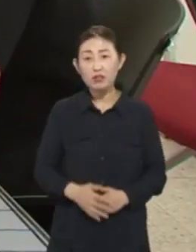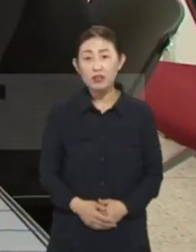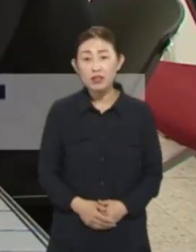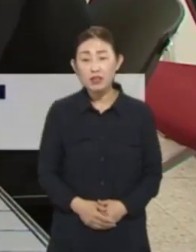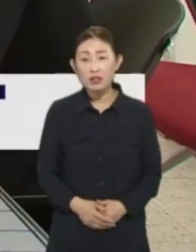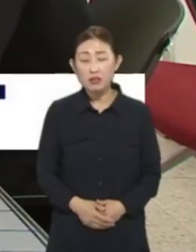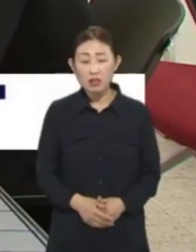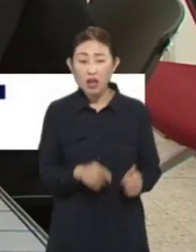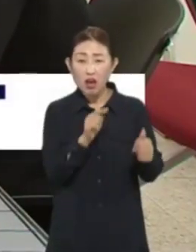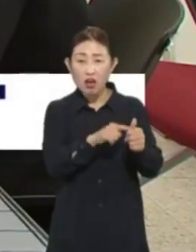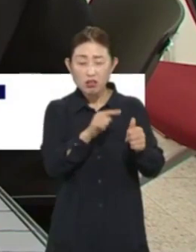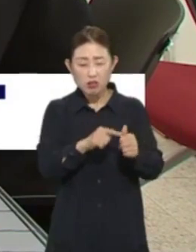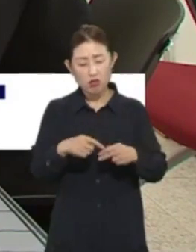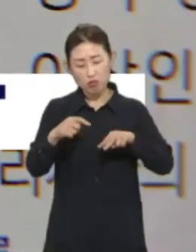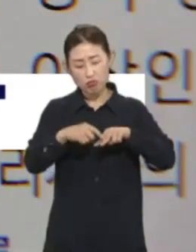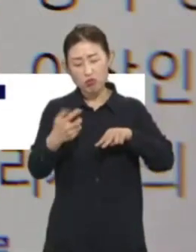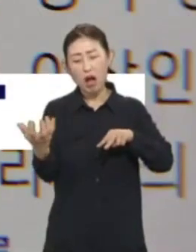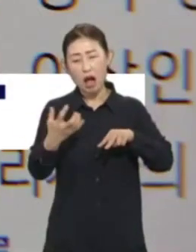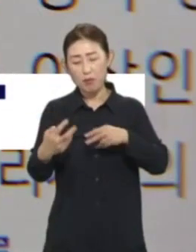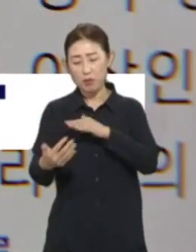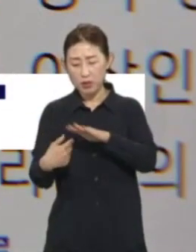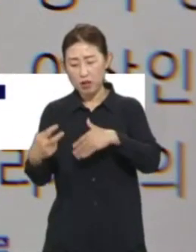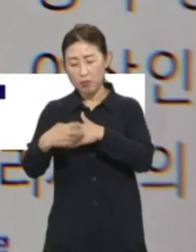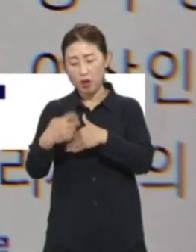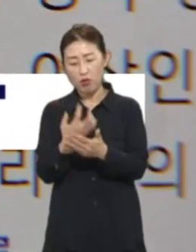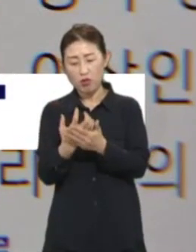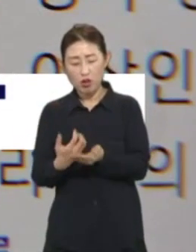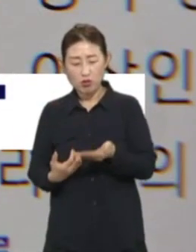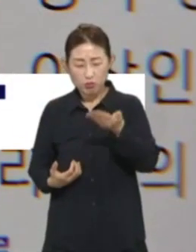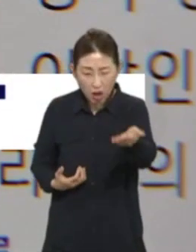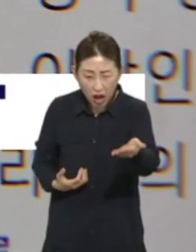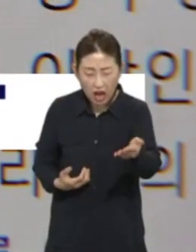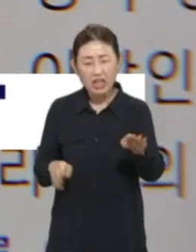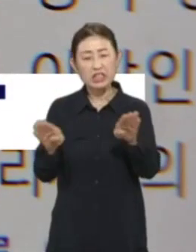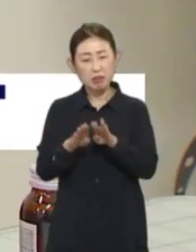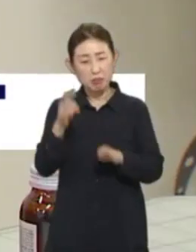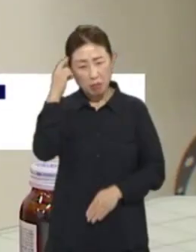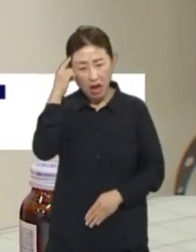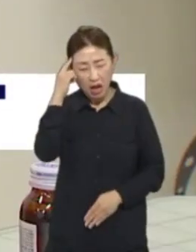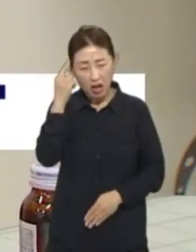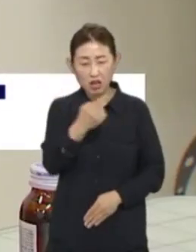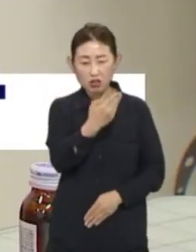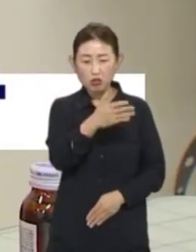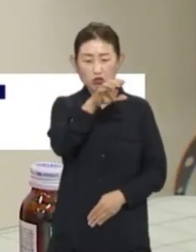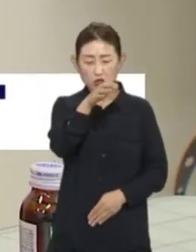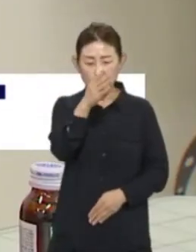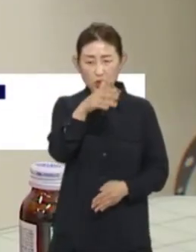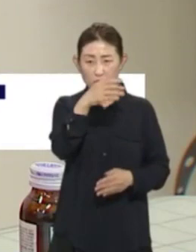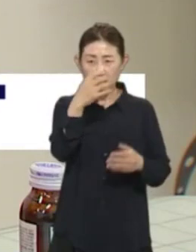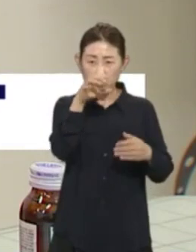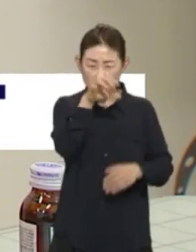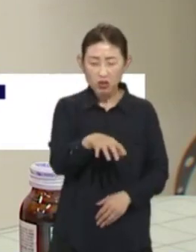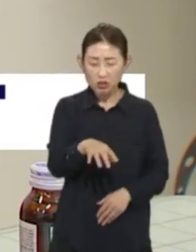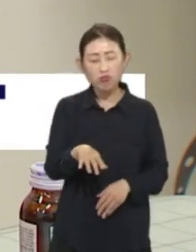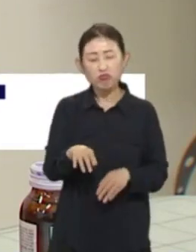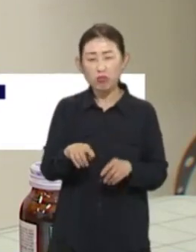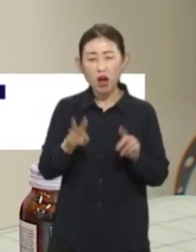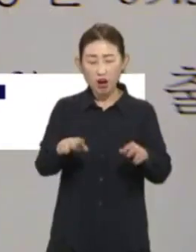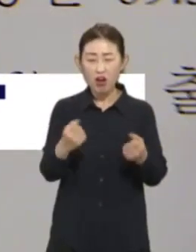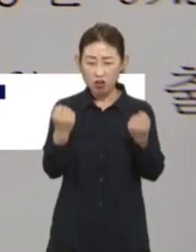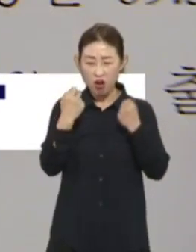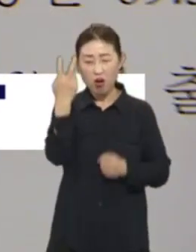측은 A씨가 무릎 통증으로 진단서를 제출해 불참하기로 했었지만 소방서가 A씨를 불참자 명단에서 제외하고